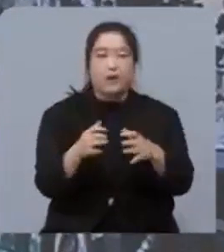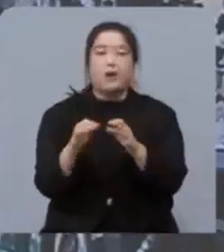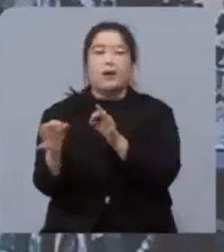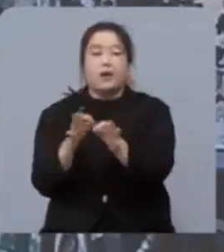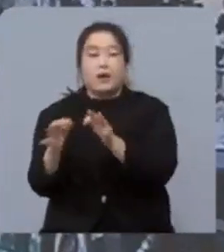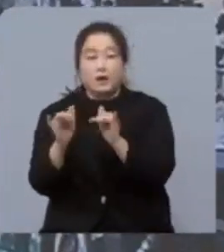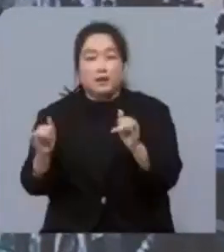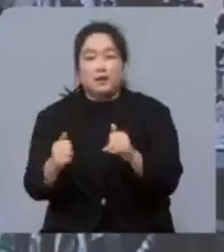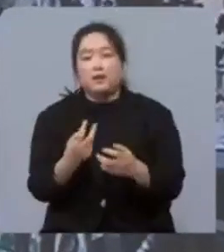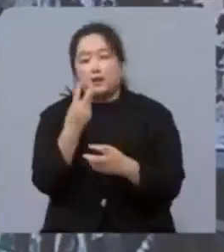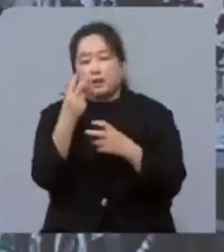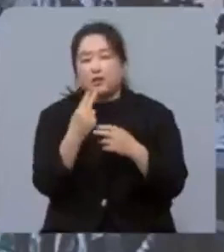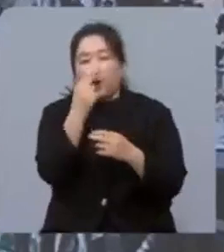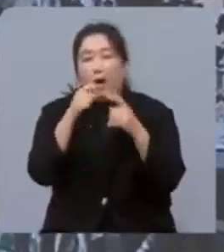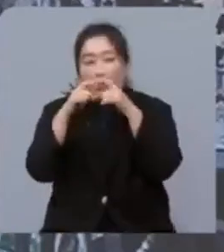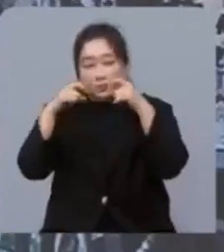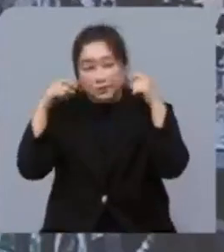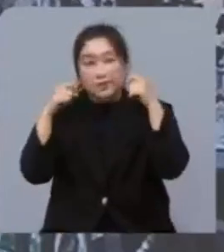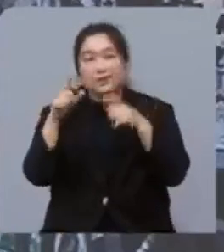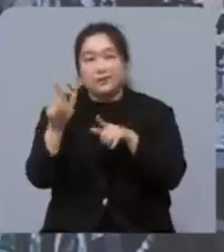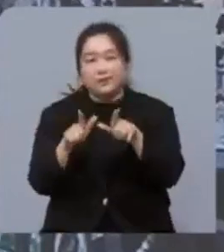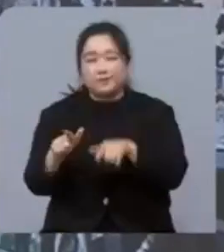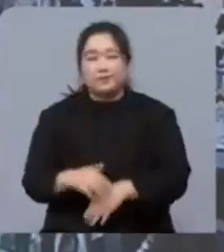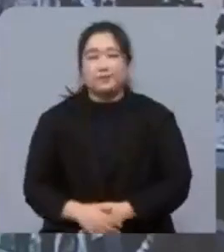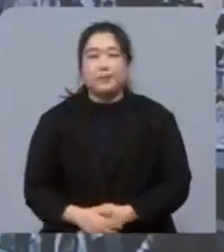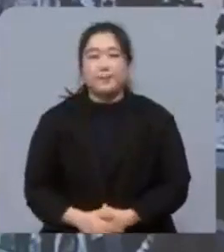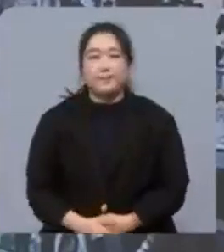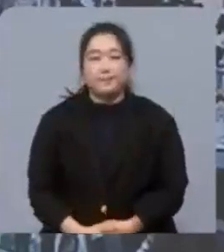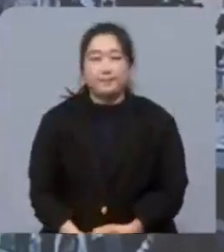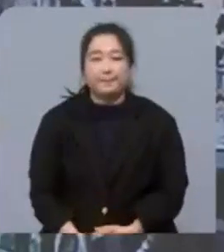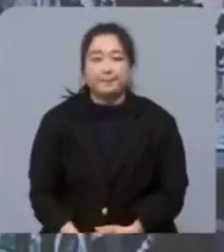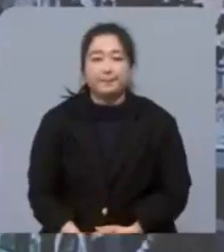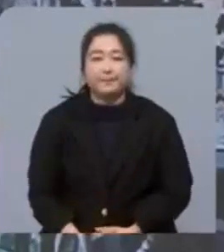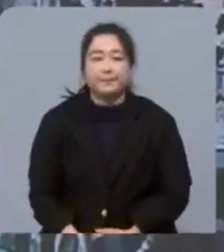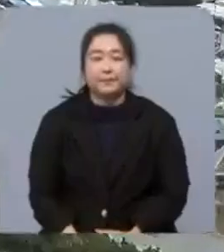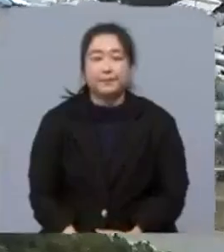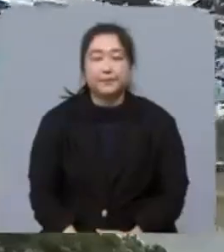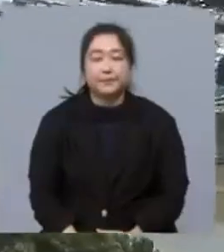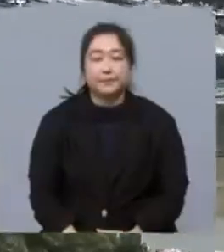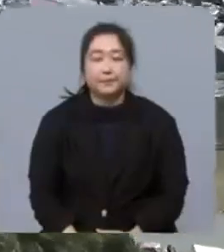모처럼 활기를 되찾고 있습니다. 보도에 지용수 기자입니다.